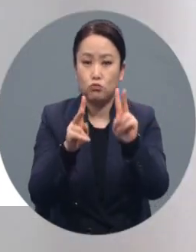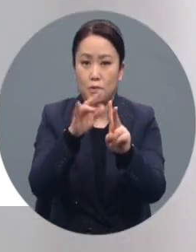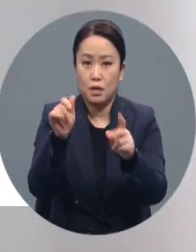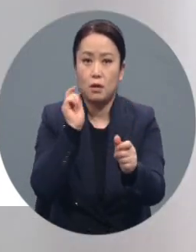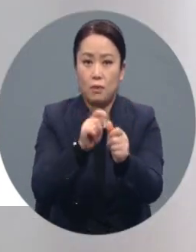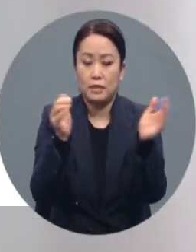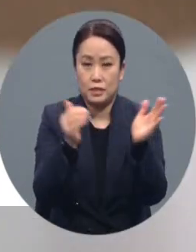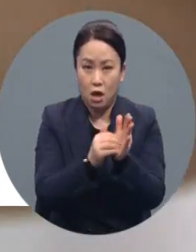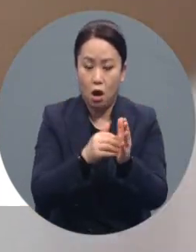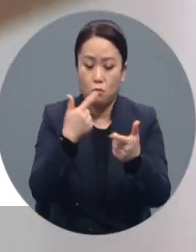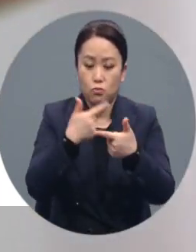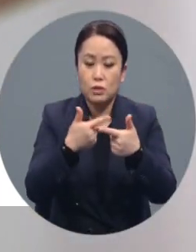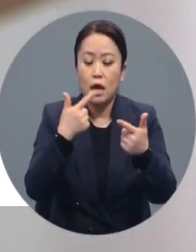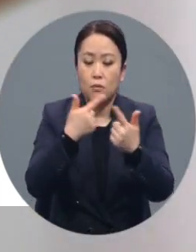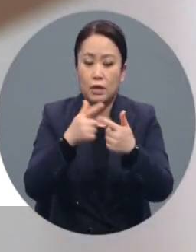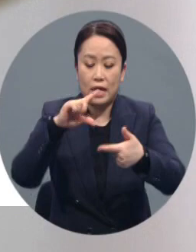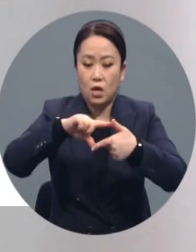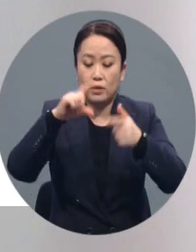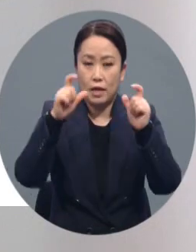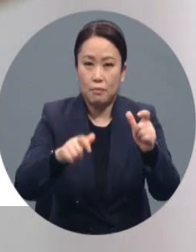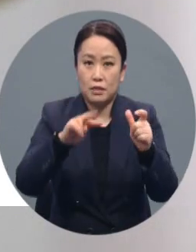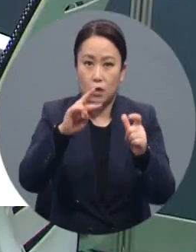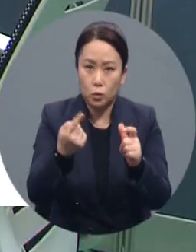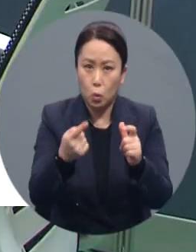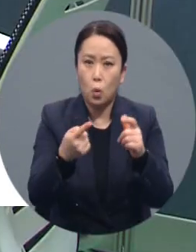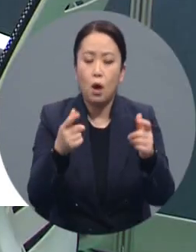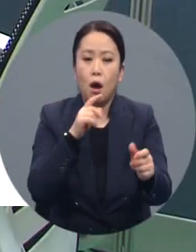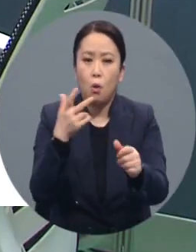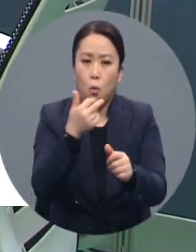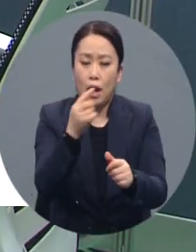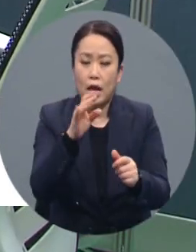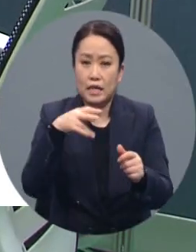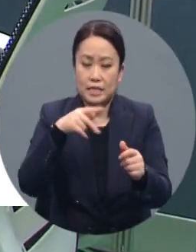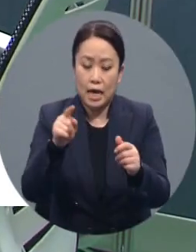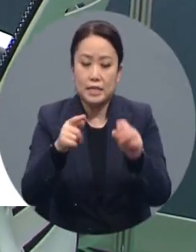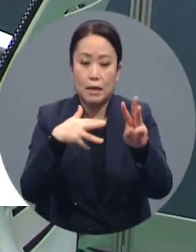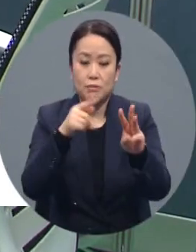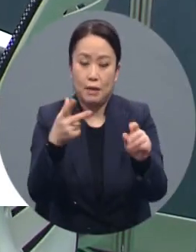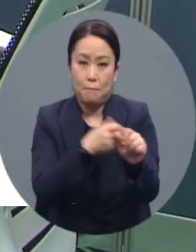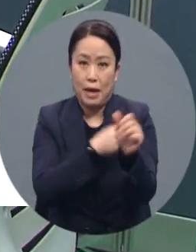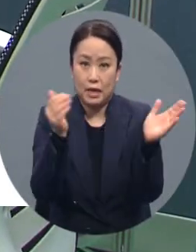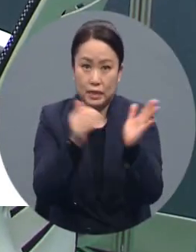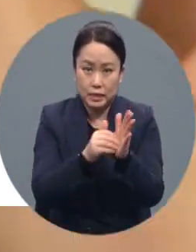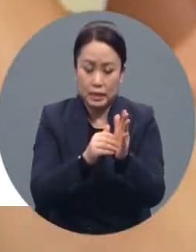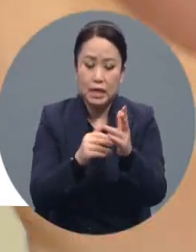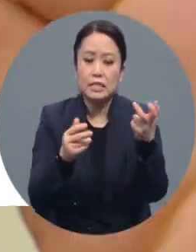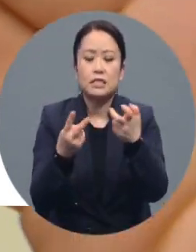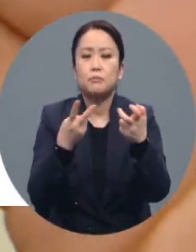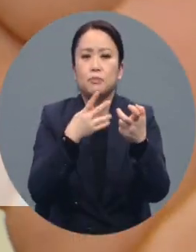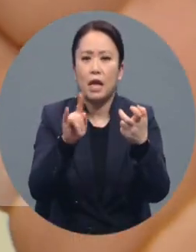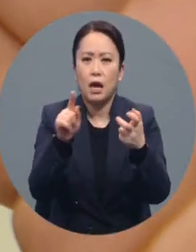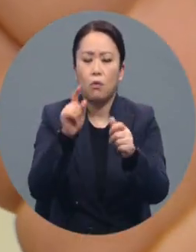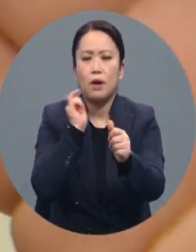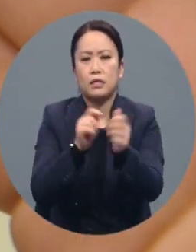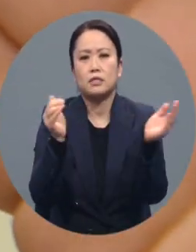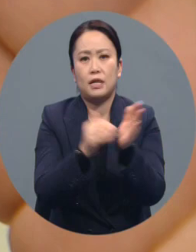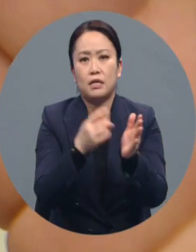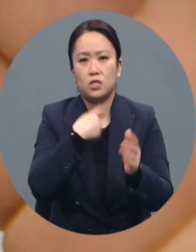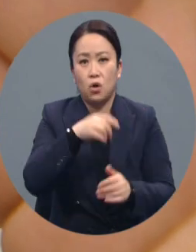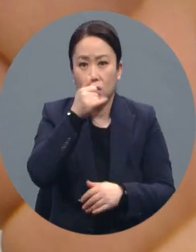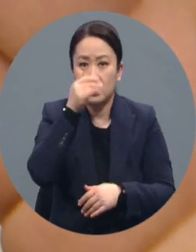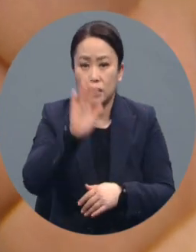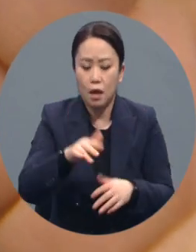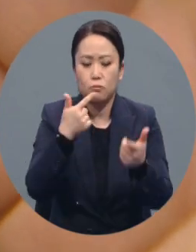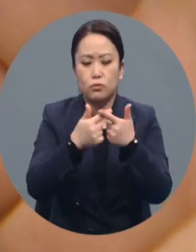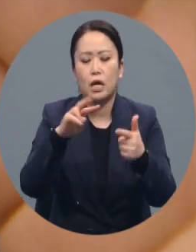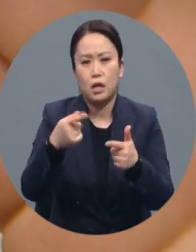경남 에서도 화이자 백신을 추가접종 1 70대가 확진 판정을 받는 사례가 있었는데 부산에서도 3차 추가적 좀비 흑 찍는 사례가